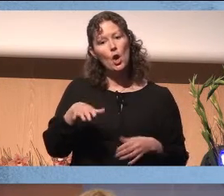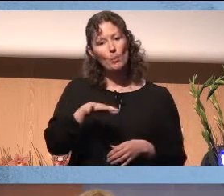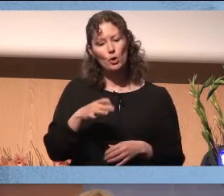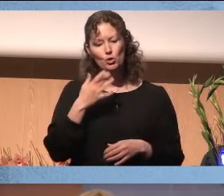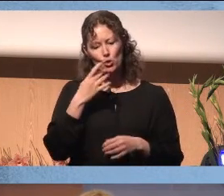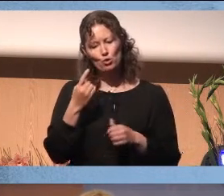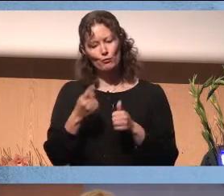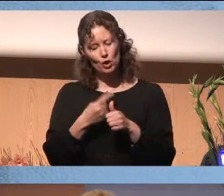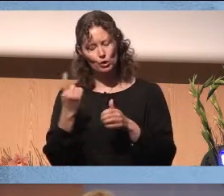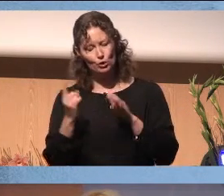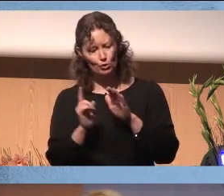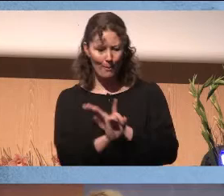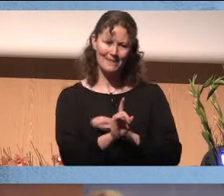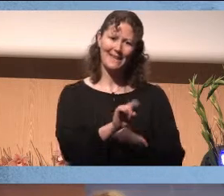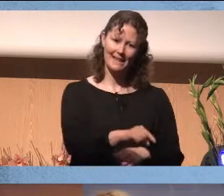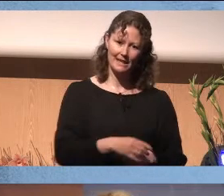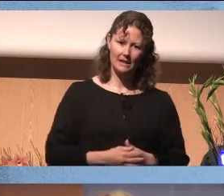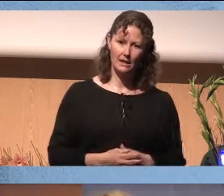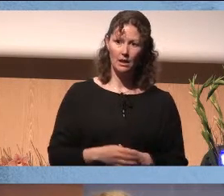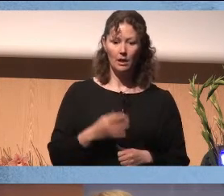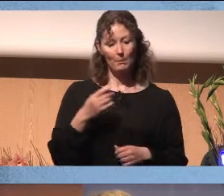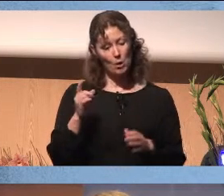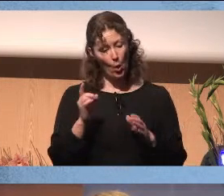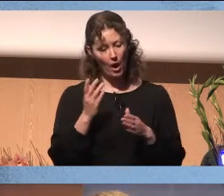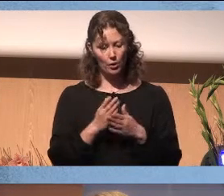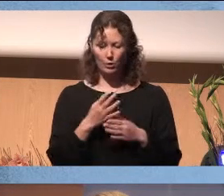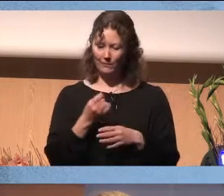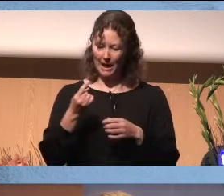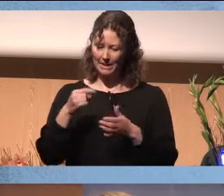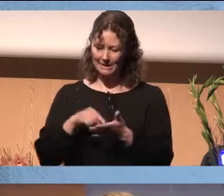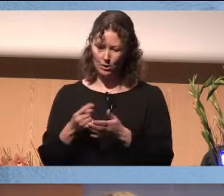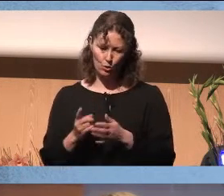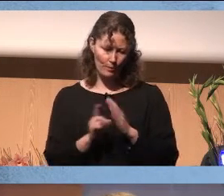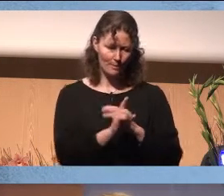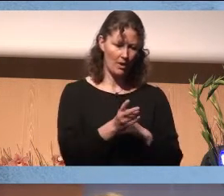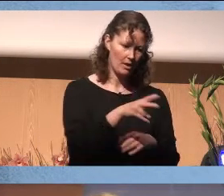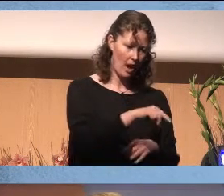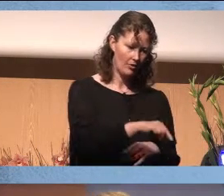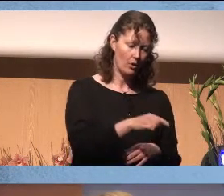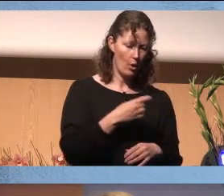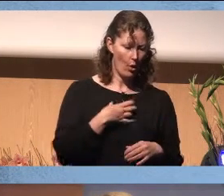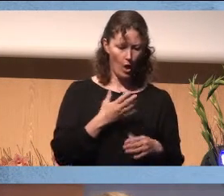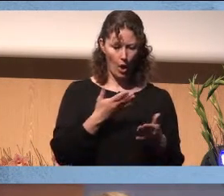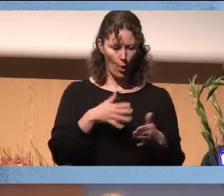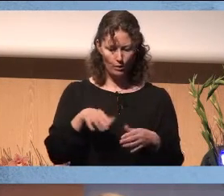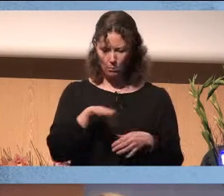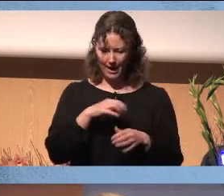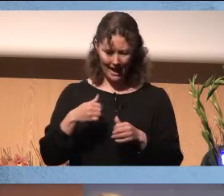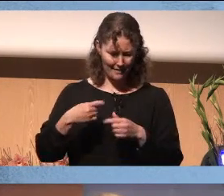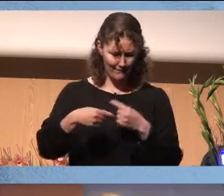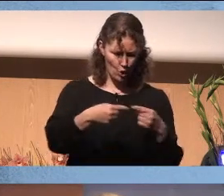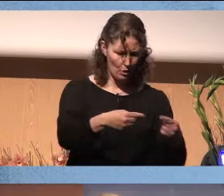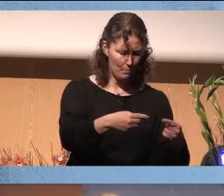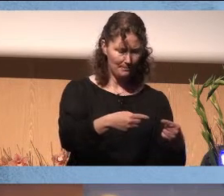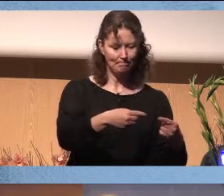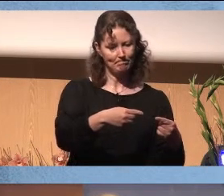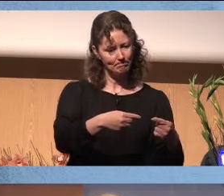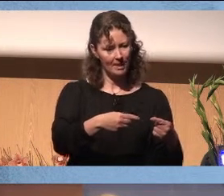dit. Men det å komme fra et sted til et annet og holde orden på hele forløpet, det har vi